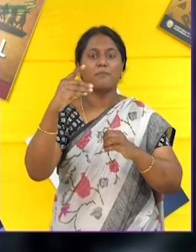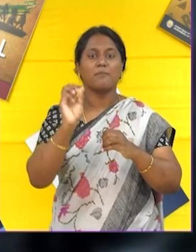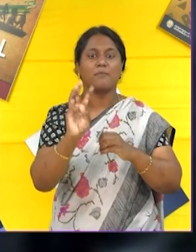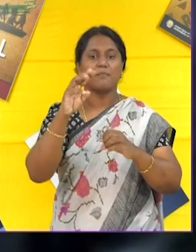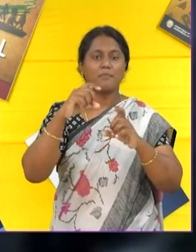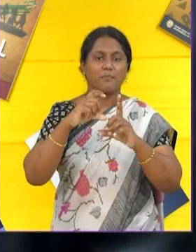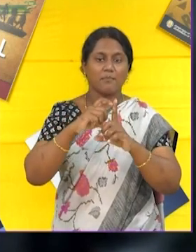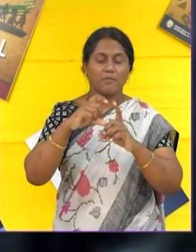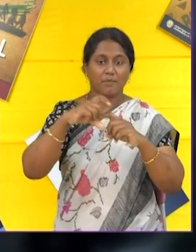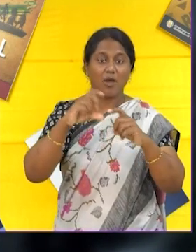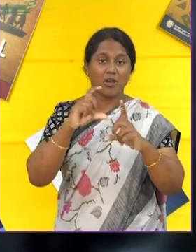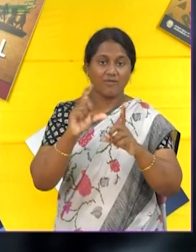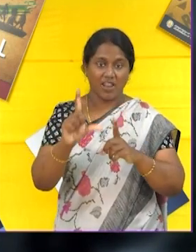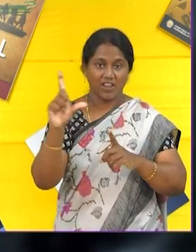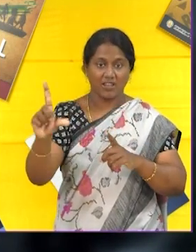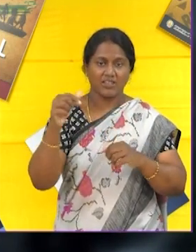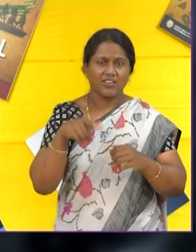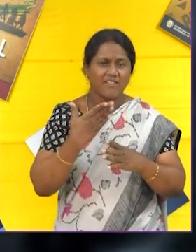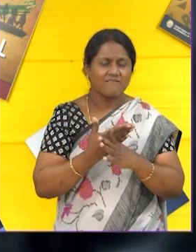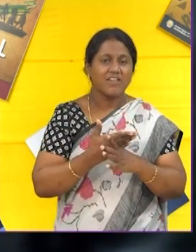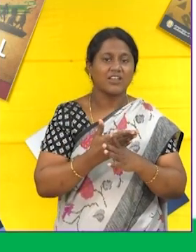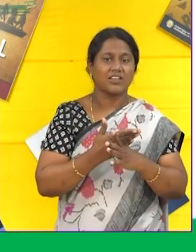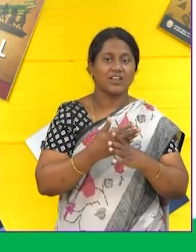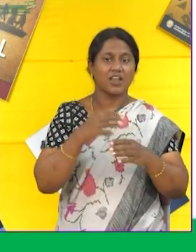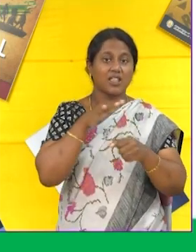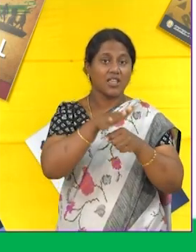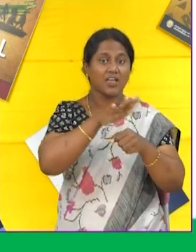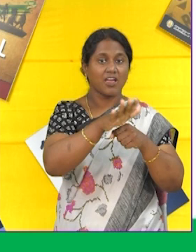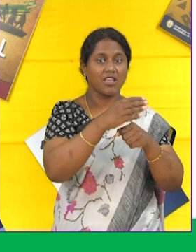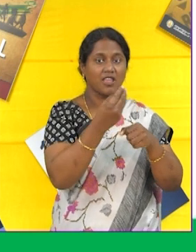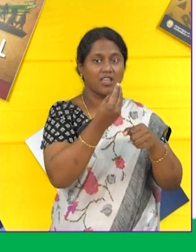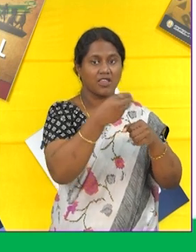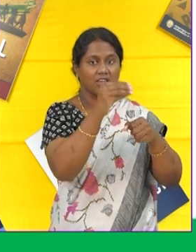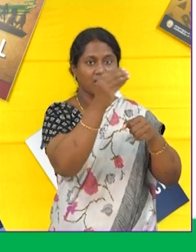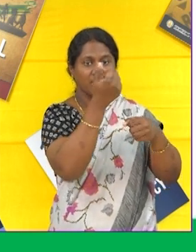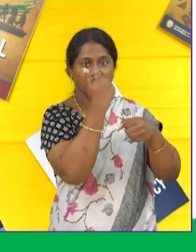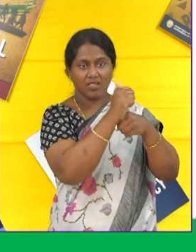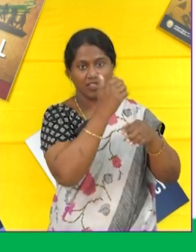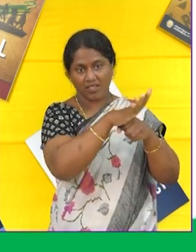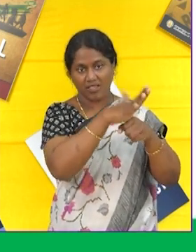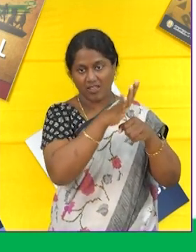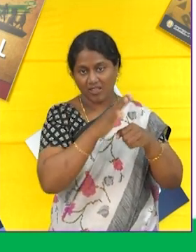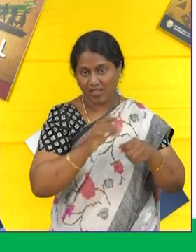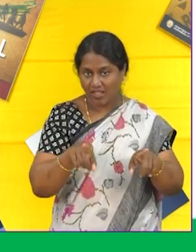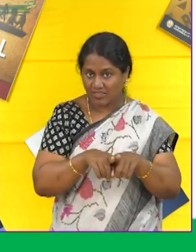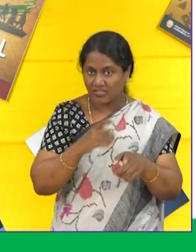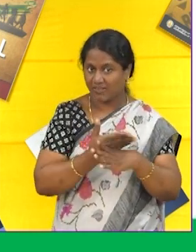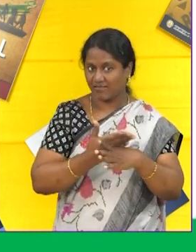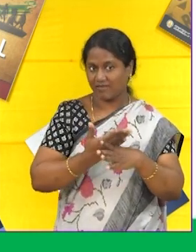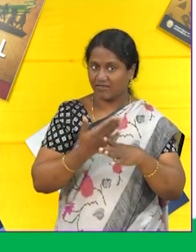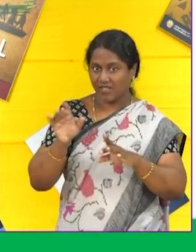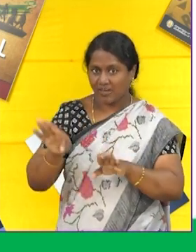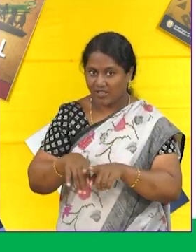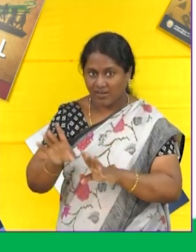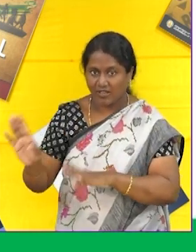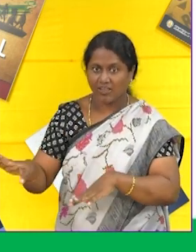என்கிரேவ் பண்ணுவாங்களே அவங்கள தான் என்கிரேவர்னு சொல்கிறது. போர்ட்வெல் had been for some years in rather a bad way and was subject